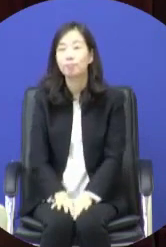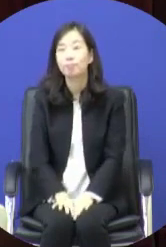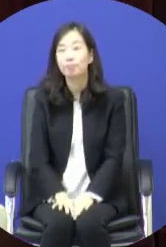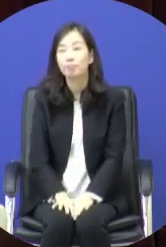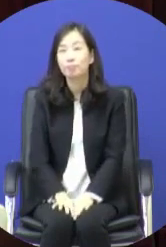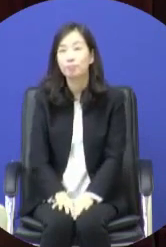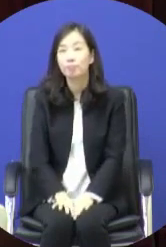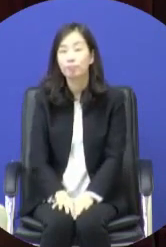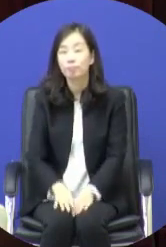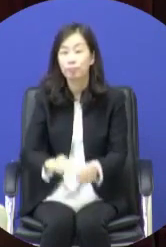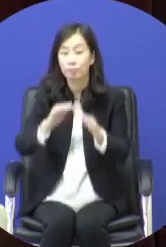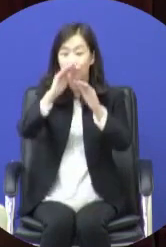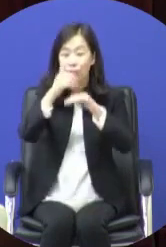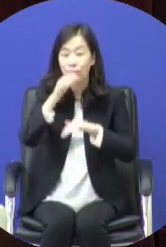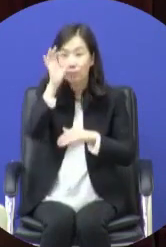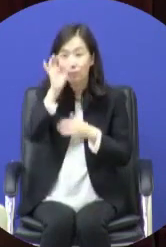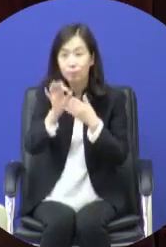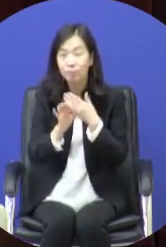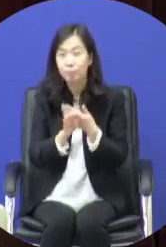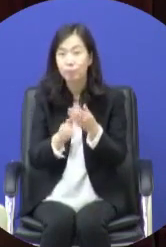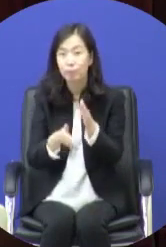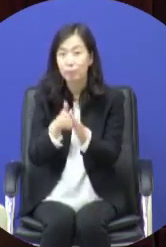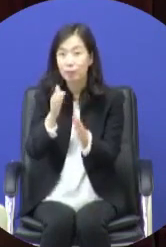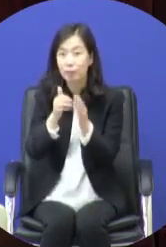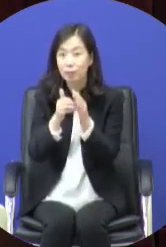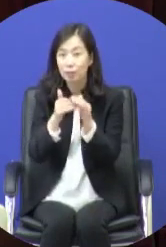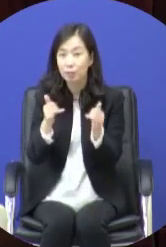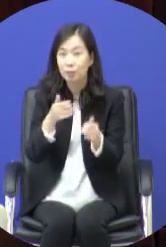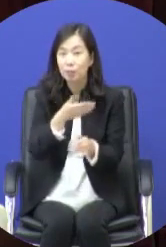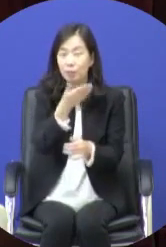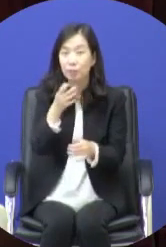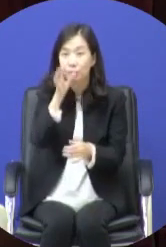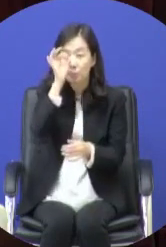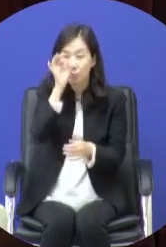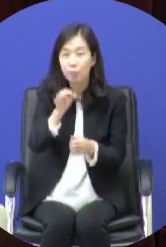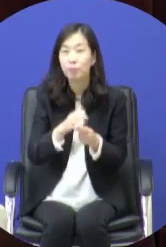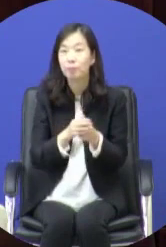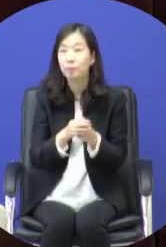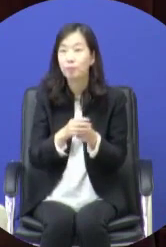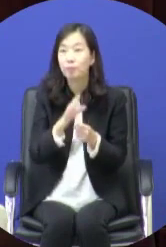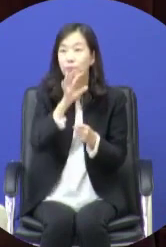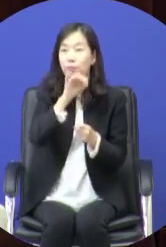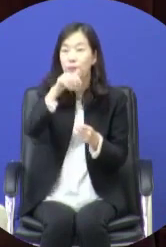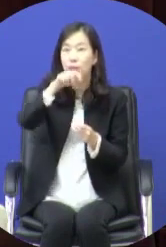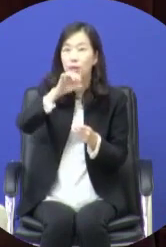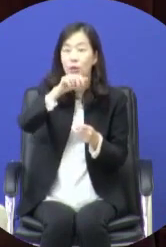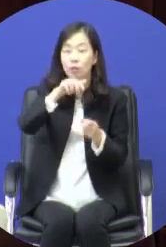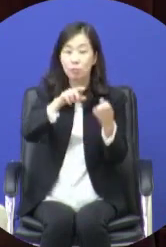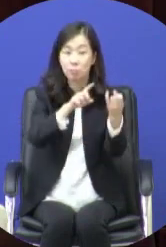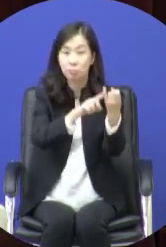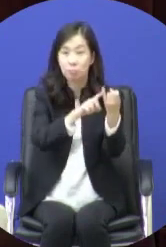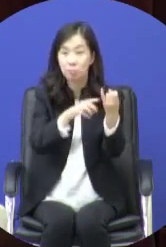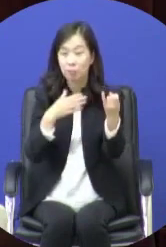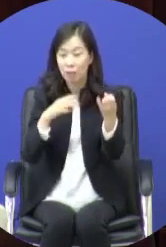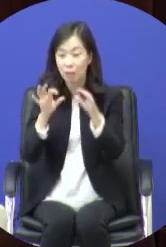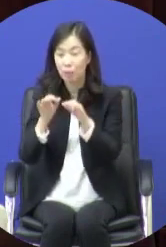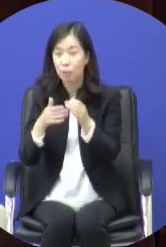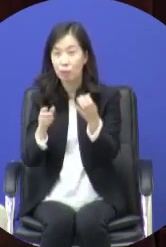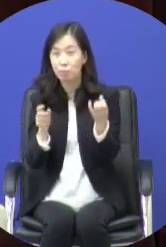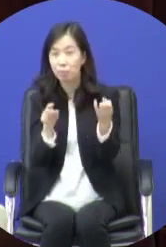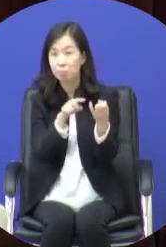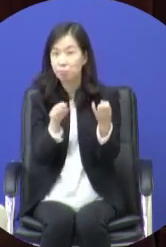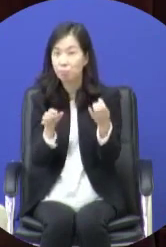내용을 살펴보면 시민 여러분이 보시기에 이정은 씨와 김보라 시장의 관계가 어떠하다고